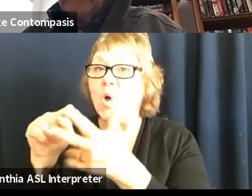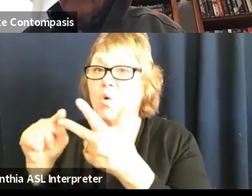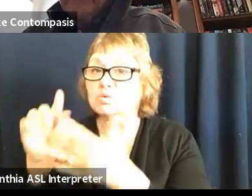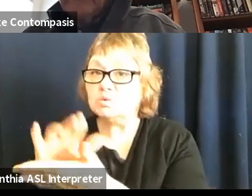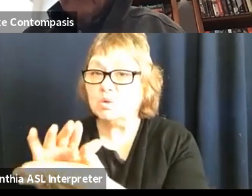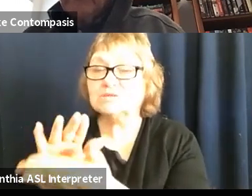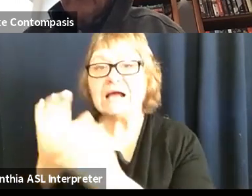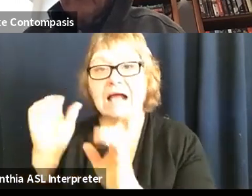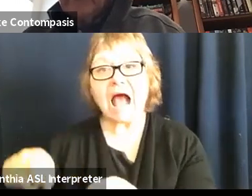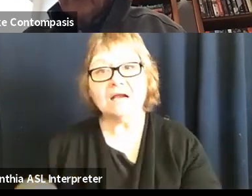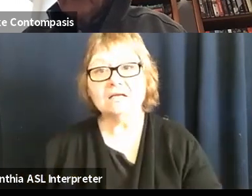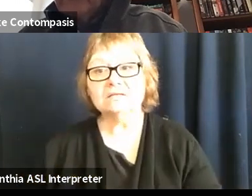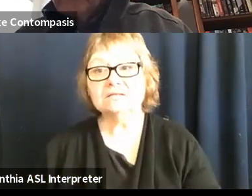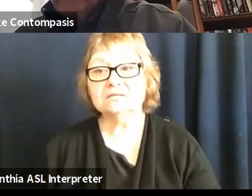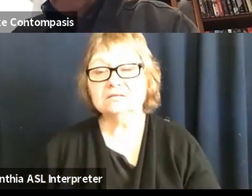继续。